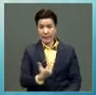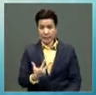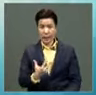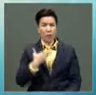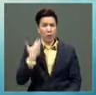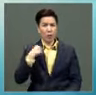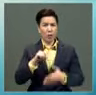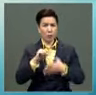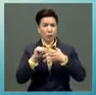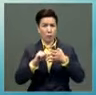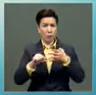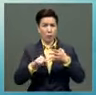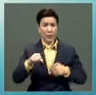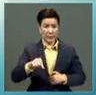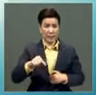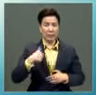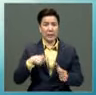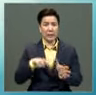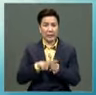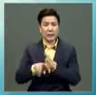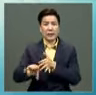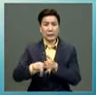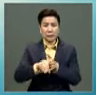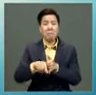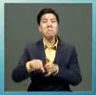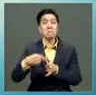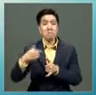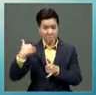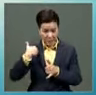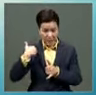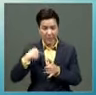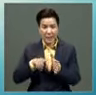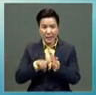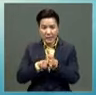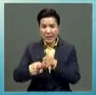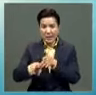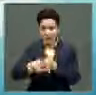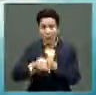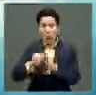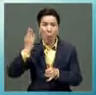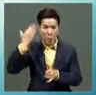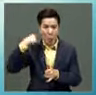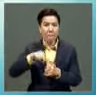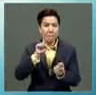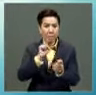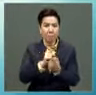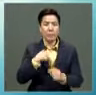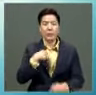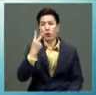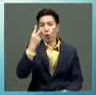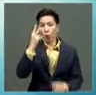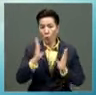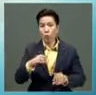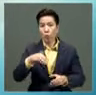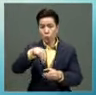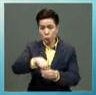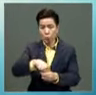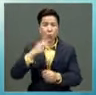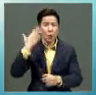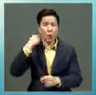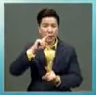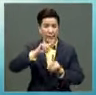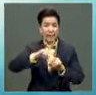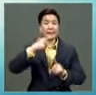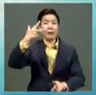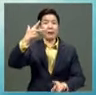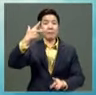คยมีผู้ติดเชื้อไวรัสโคโรนา2019มาก่อนแล้ว2คนในเดือนมีนา